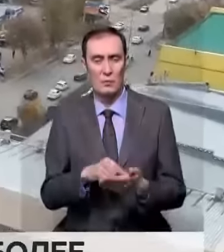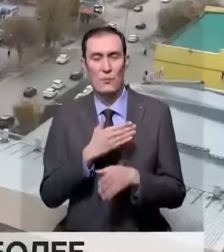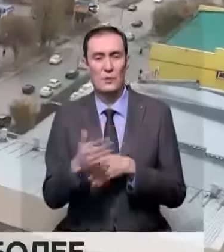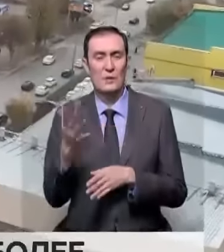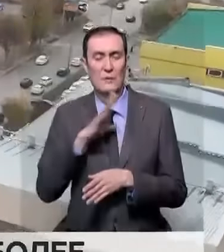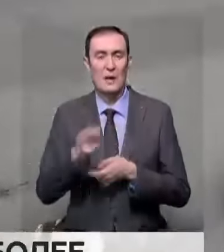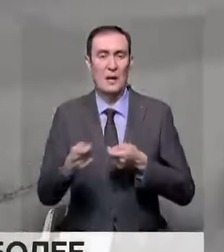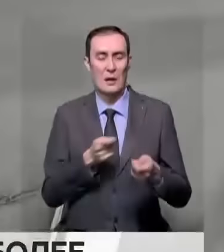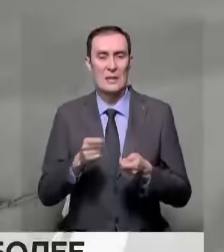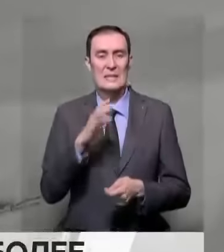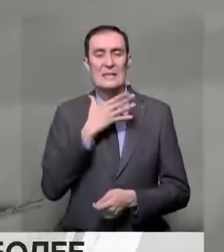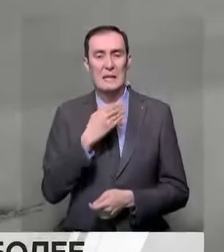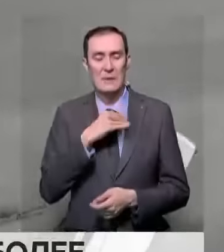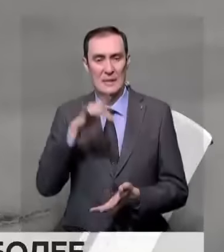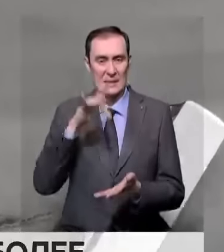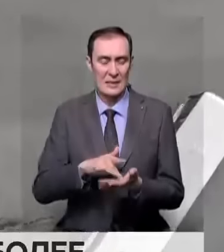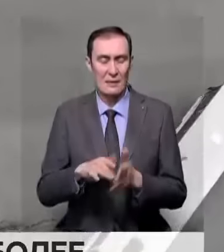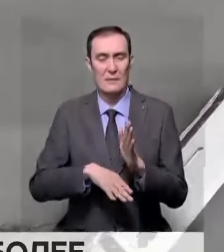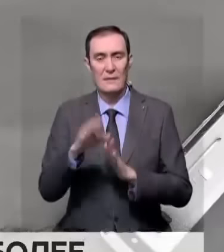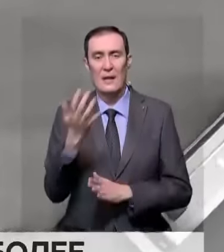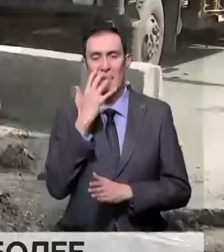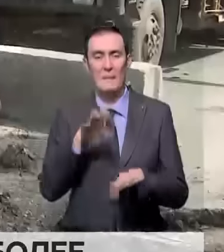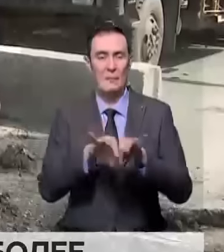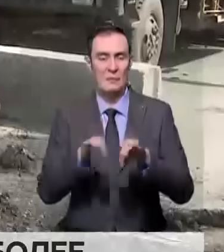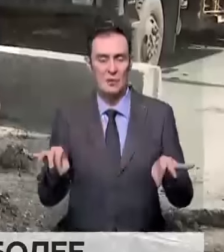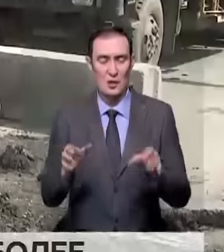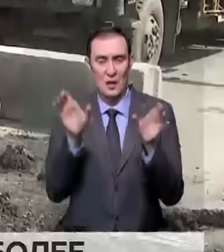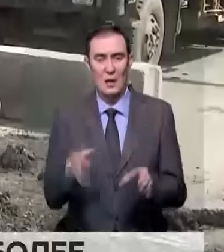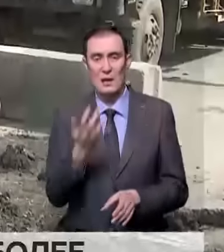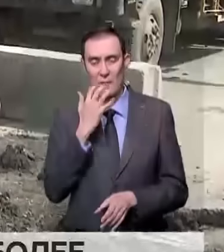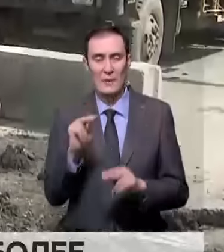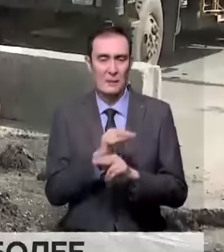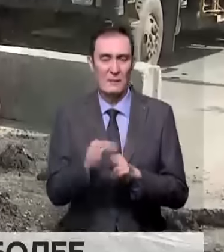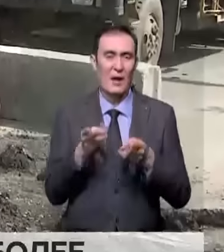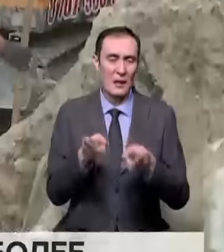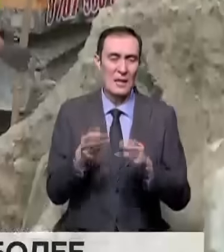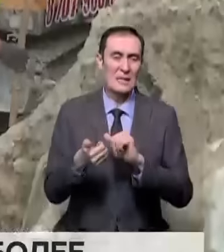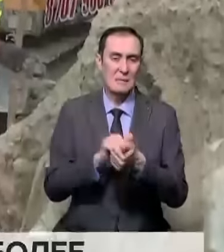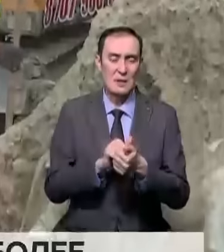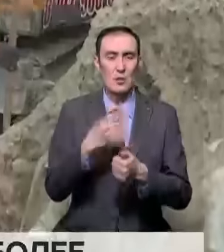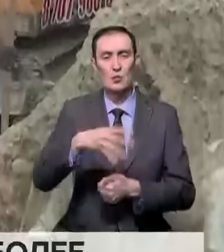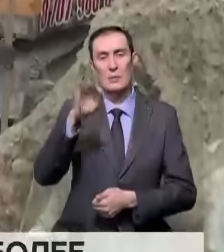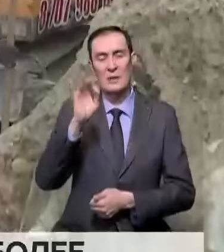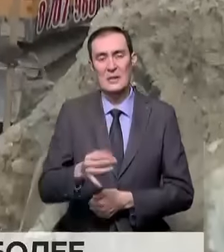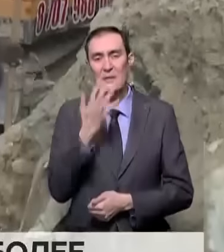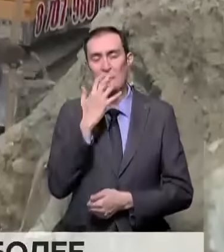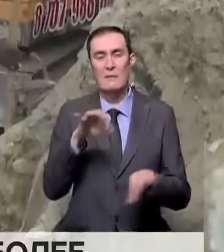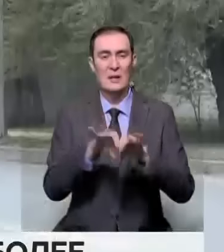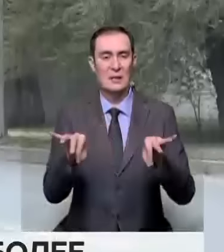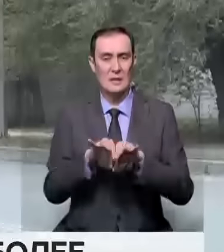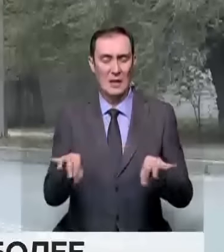стал областным центром, в городе модернизировали систему теплоснабжения, отремонтировали котельные и заменили почти 40% тепловых